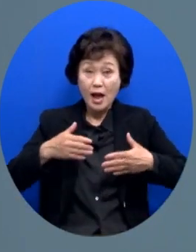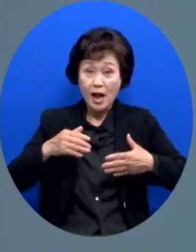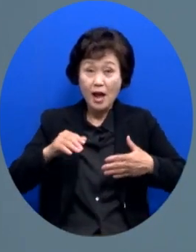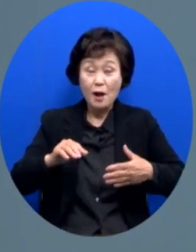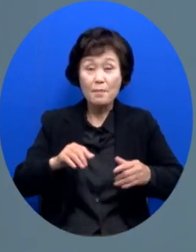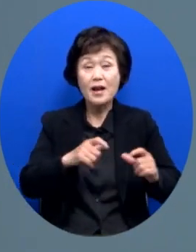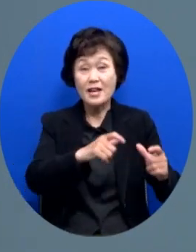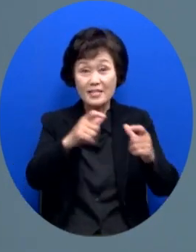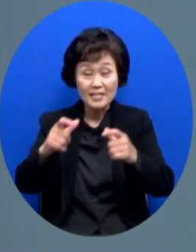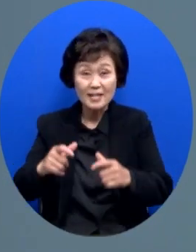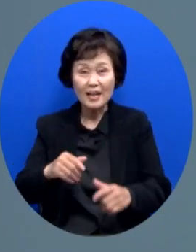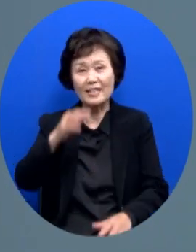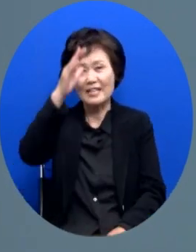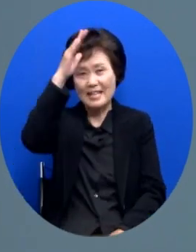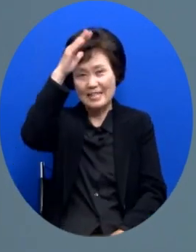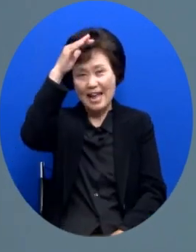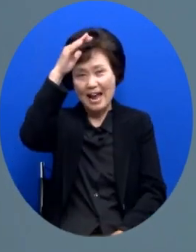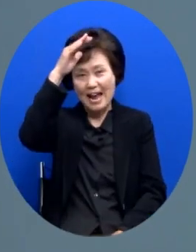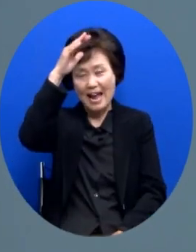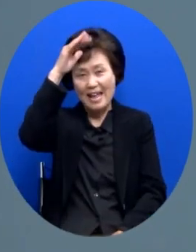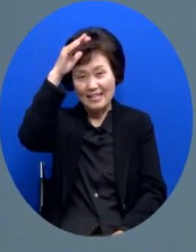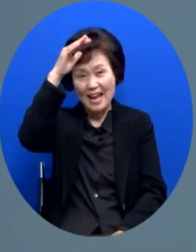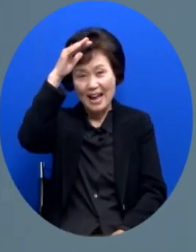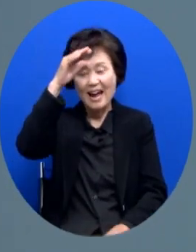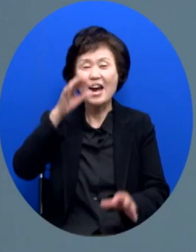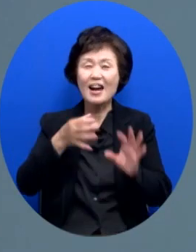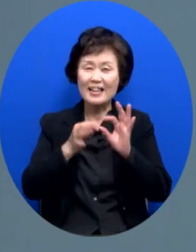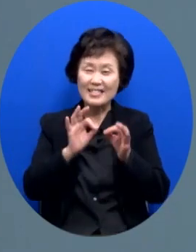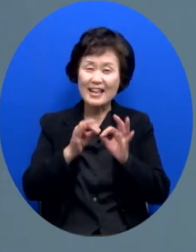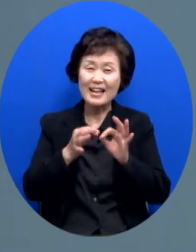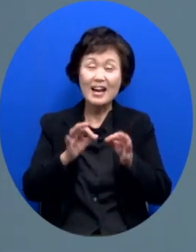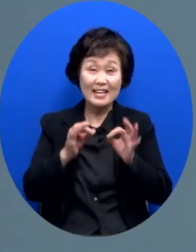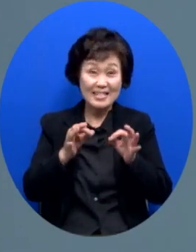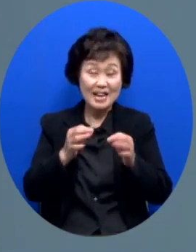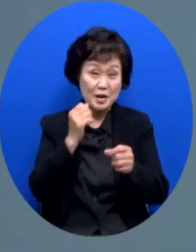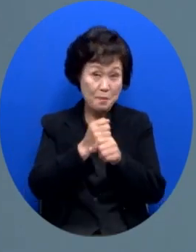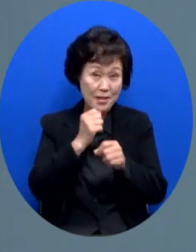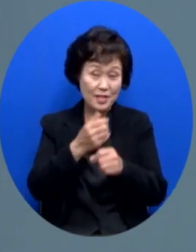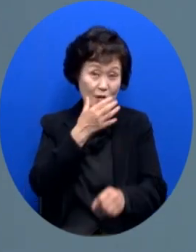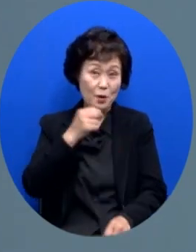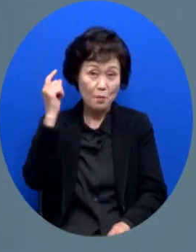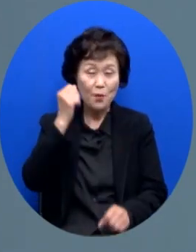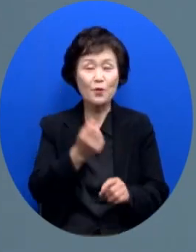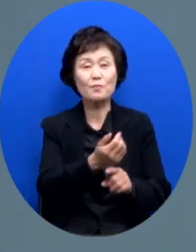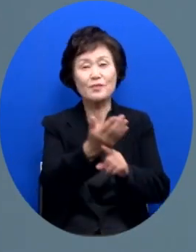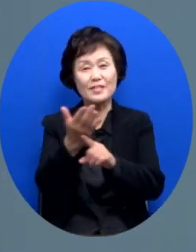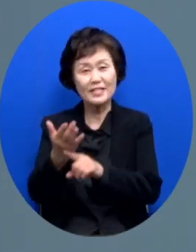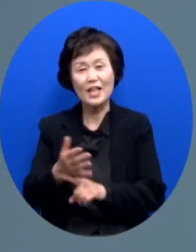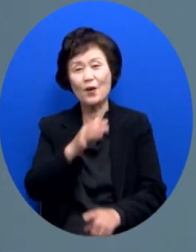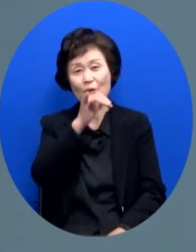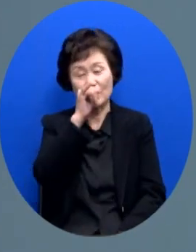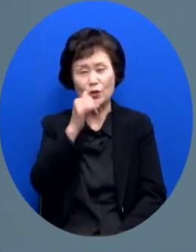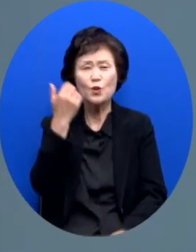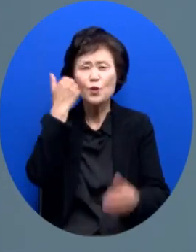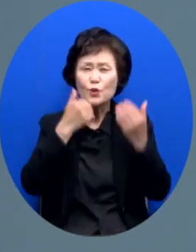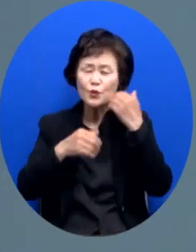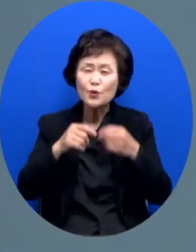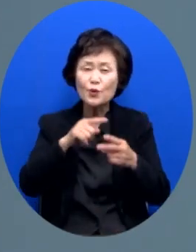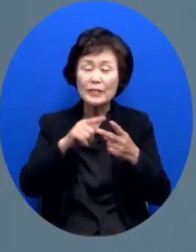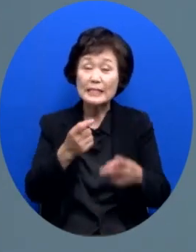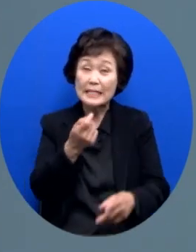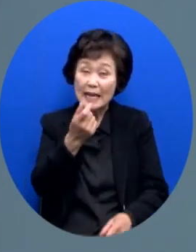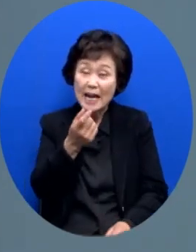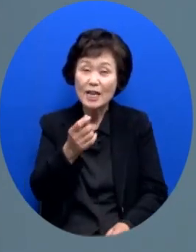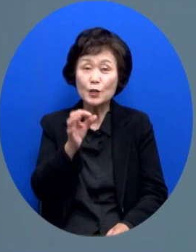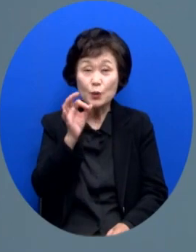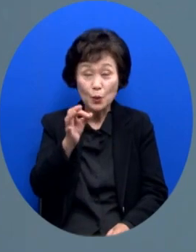있으니까 닭을 치킨 은행을 만들어 갖고 또 복음을 전하는 일 그런 일을 사명을 갖고 누구든지 작은